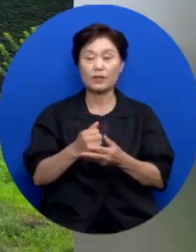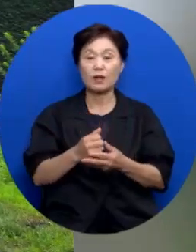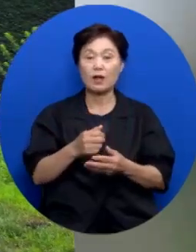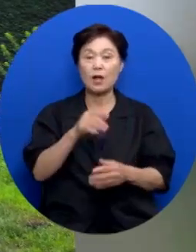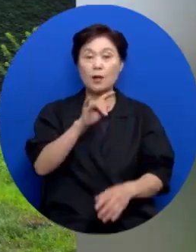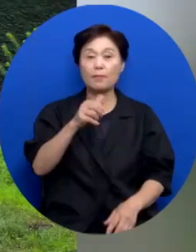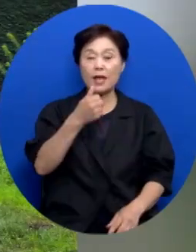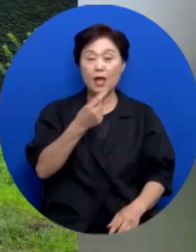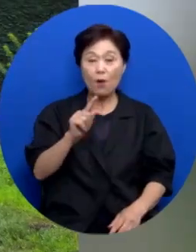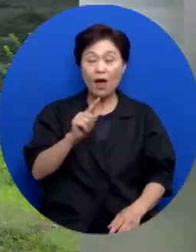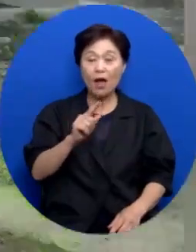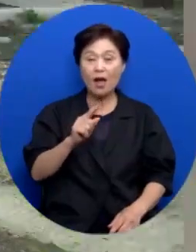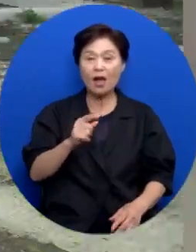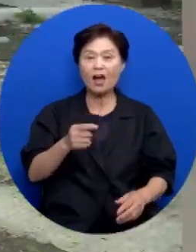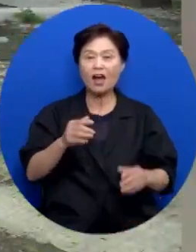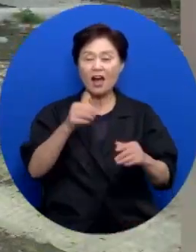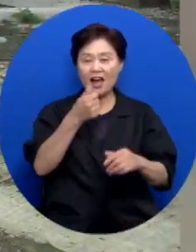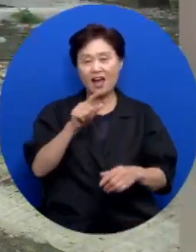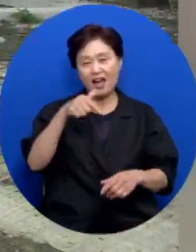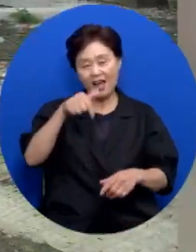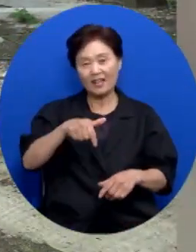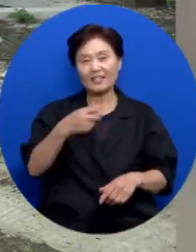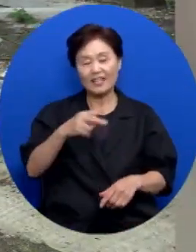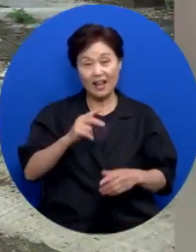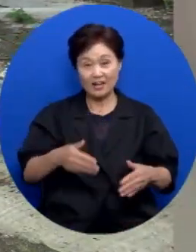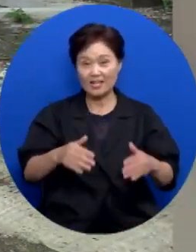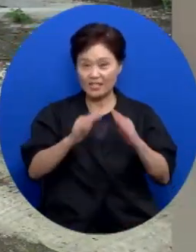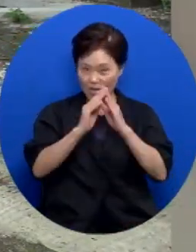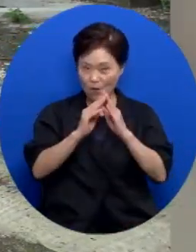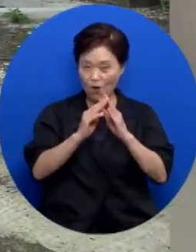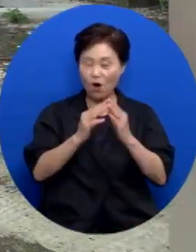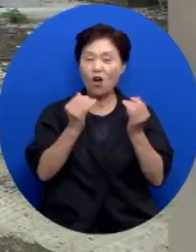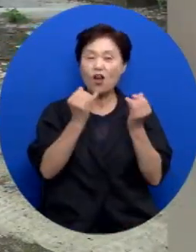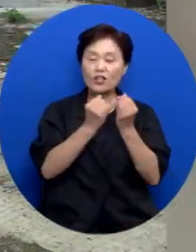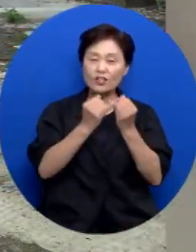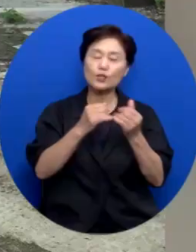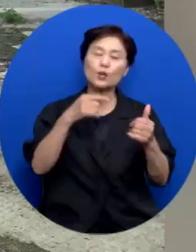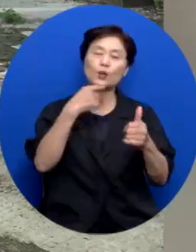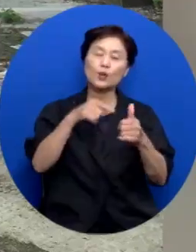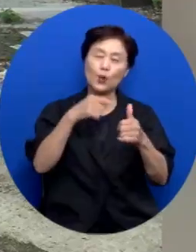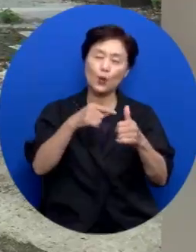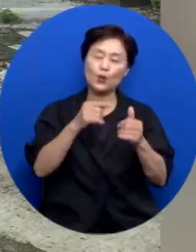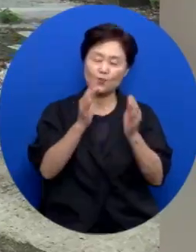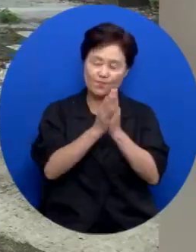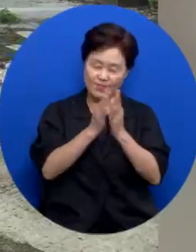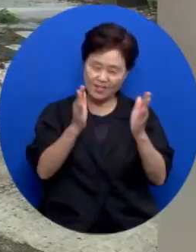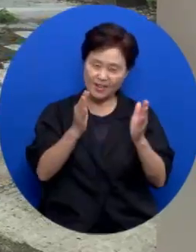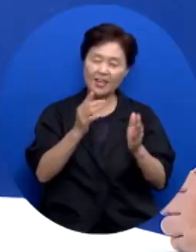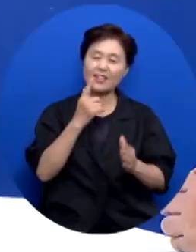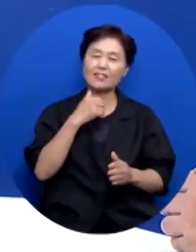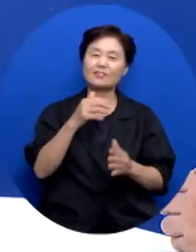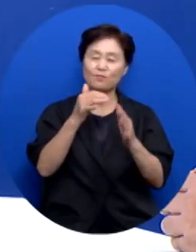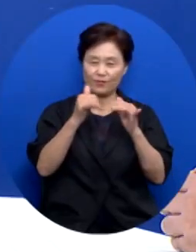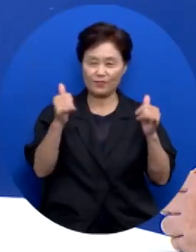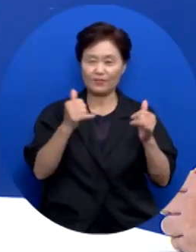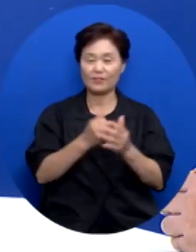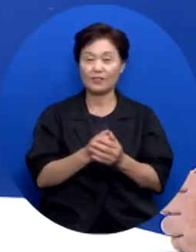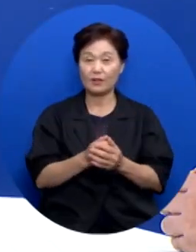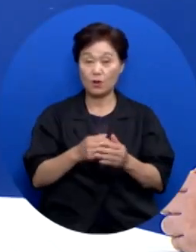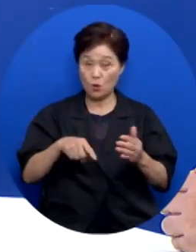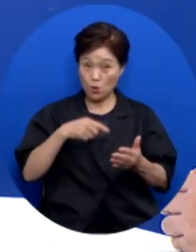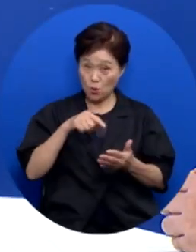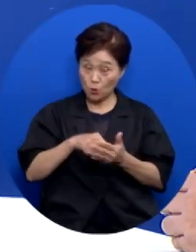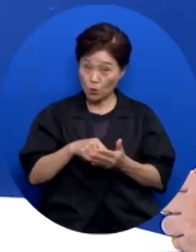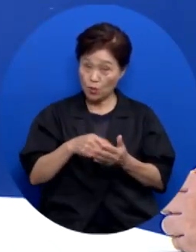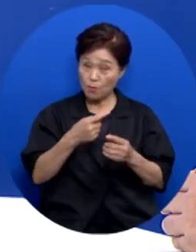전신인 배화 학당을 세워 근대 여성교육의 문을 열었던 주인공입니다 그렇군요 그럼 독립을 위해